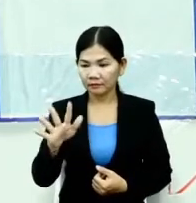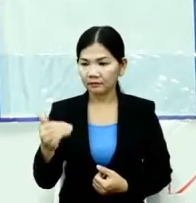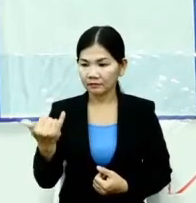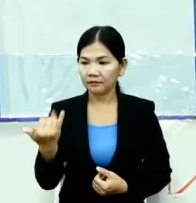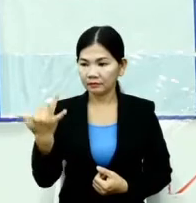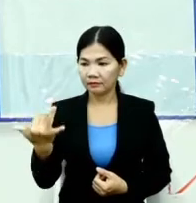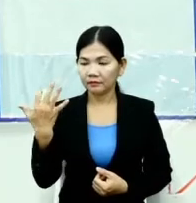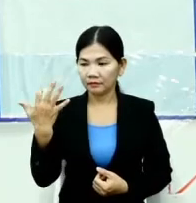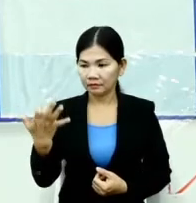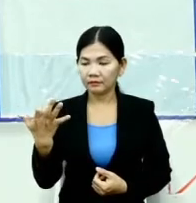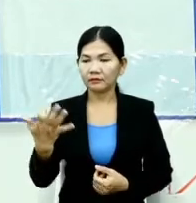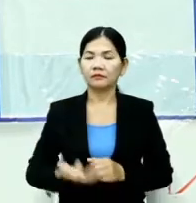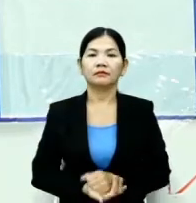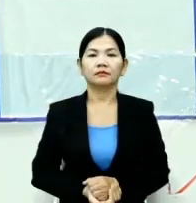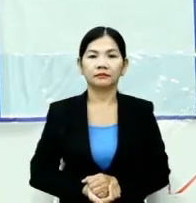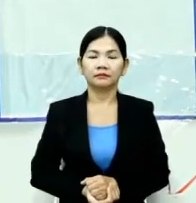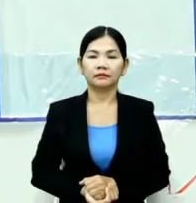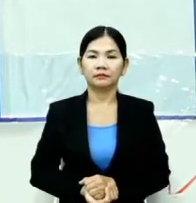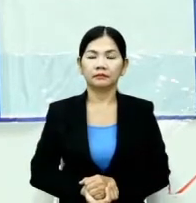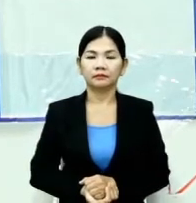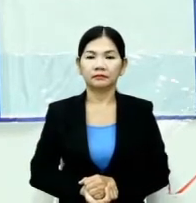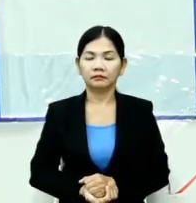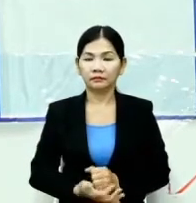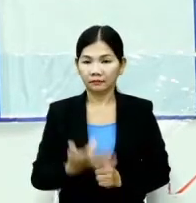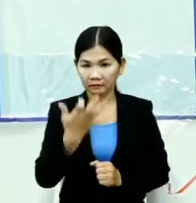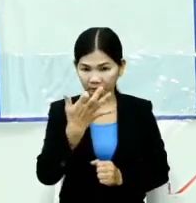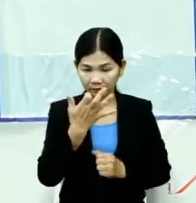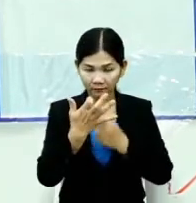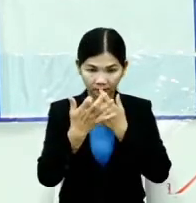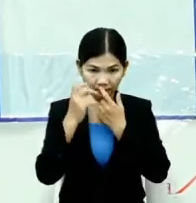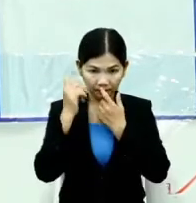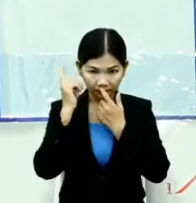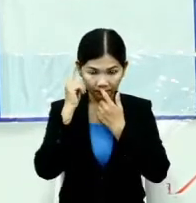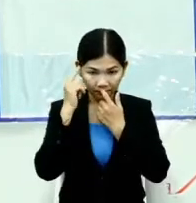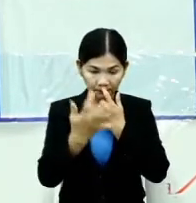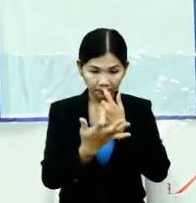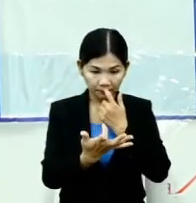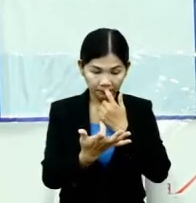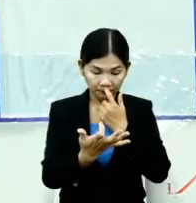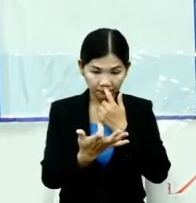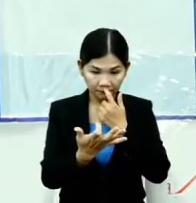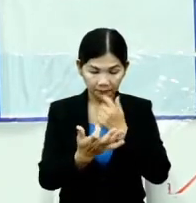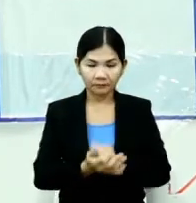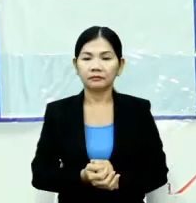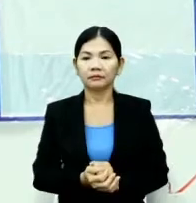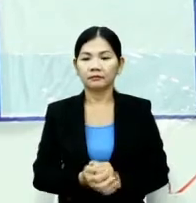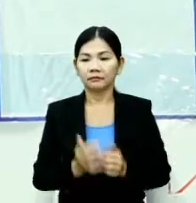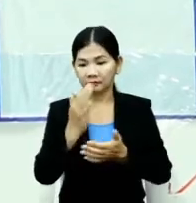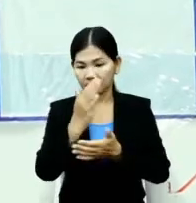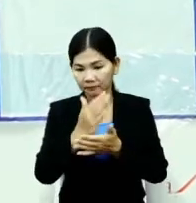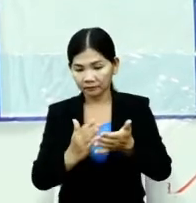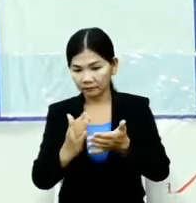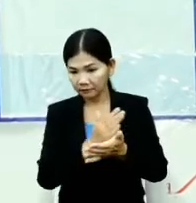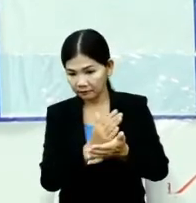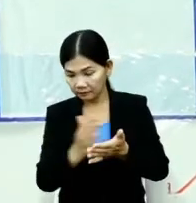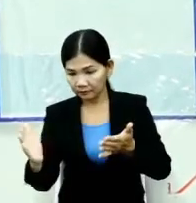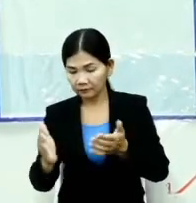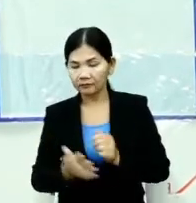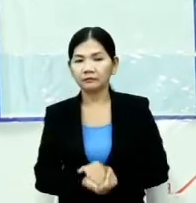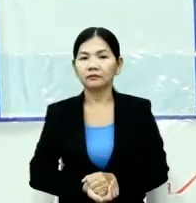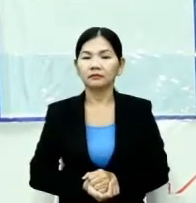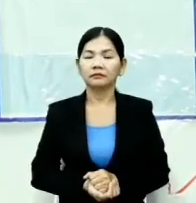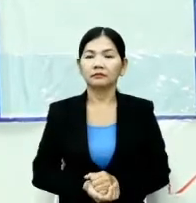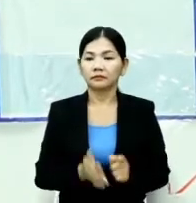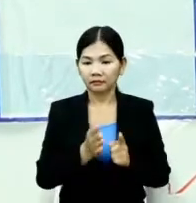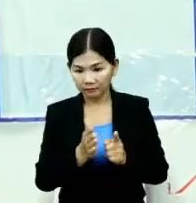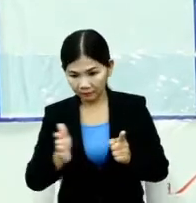6 7 8ចាអញ្ចឹង8កូនដឹងហើយថា8អាចបង្កត់ឡើងបានទេកូនចាបង្ក